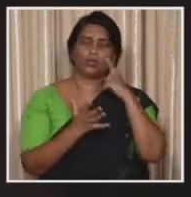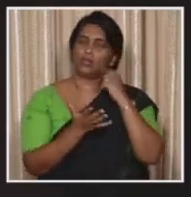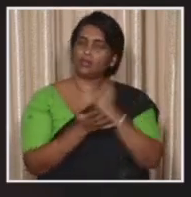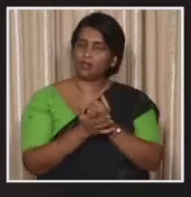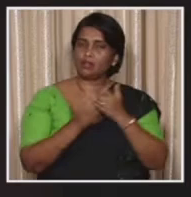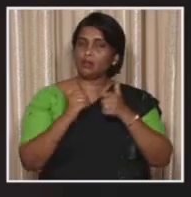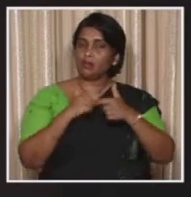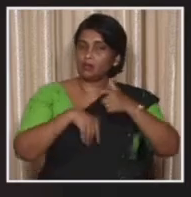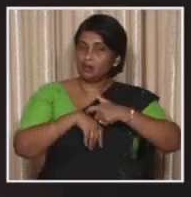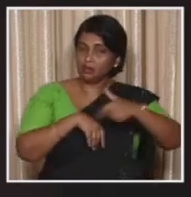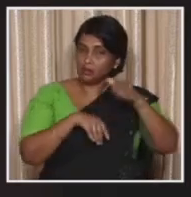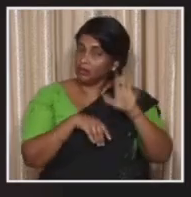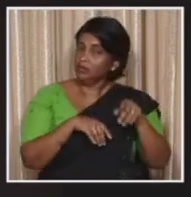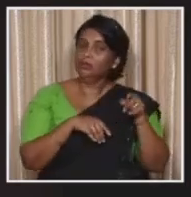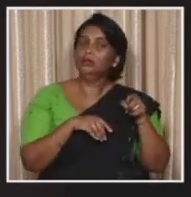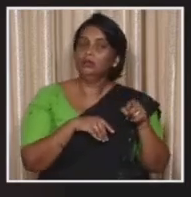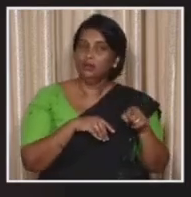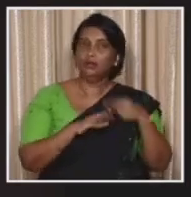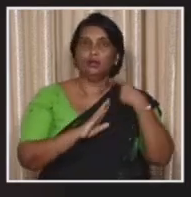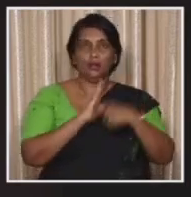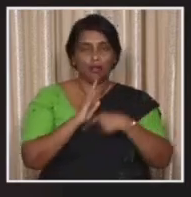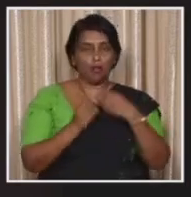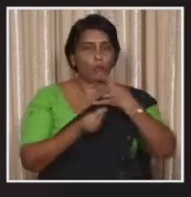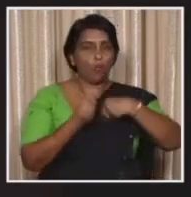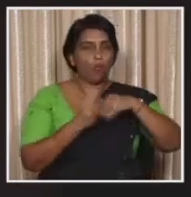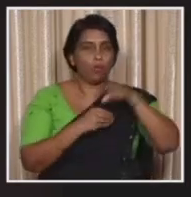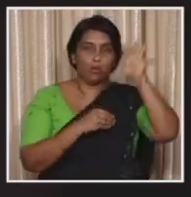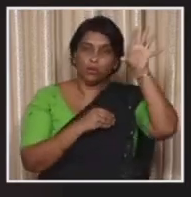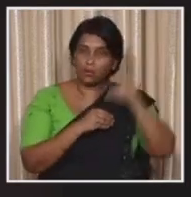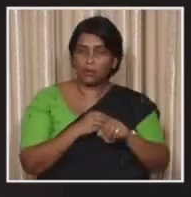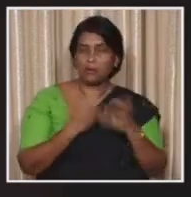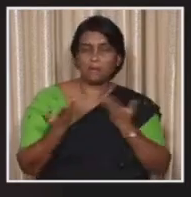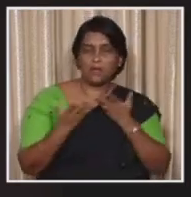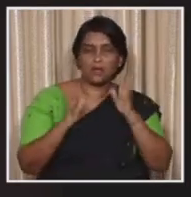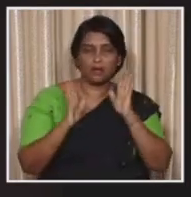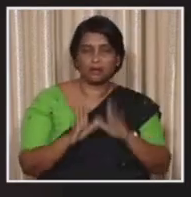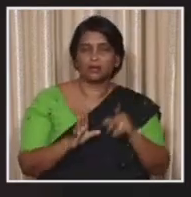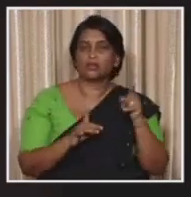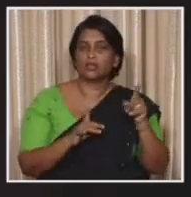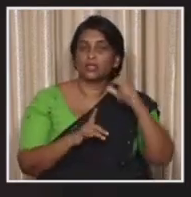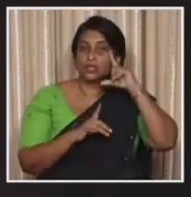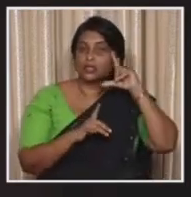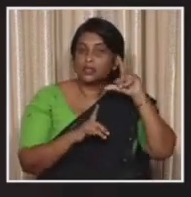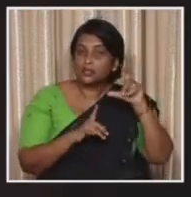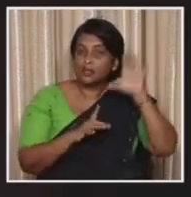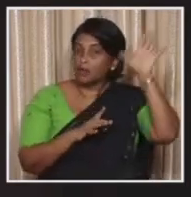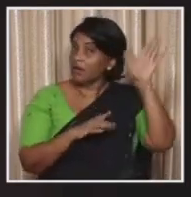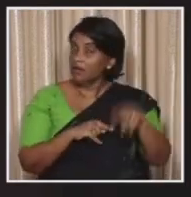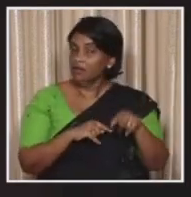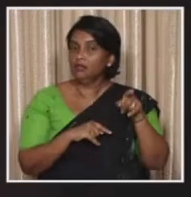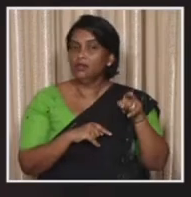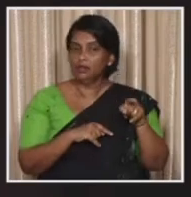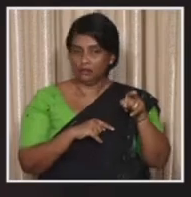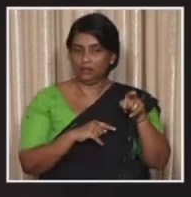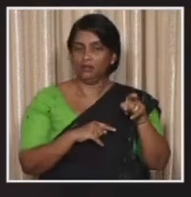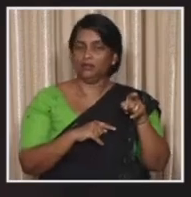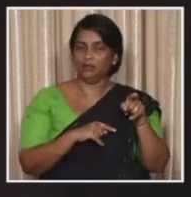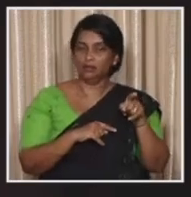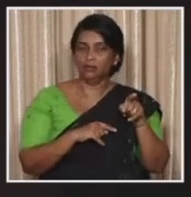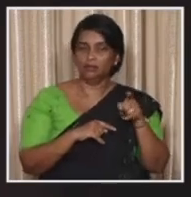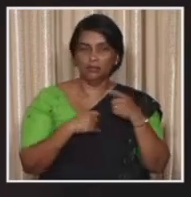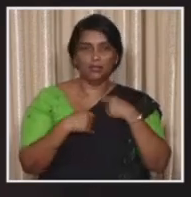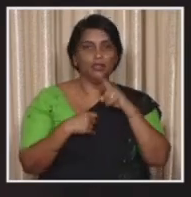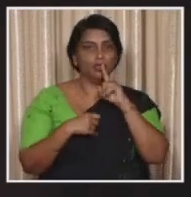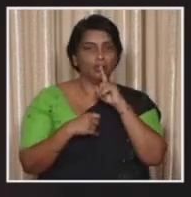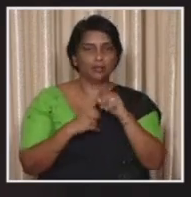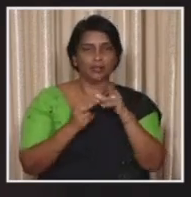අපහසුතාවෙන් ඉන්න වෙලාවේ මේ රටේ පෝර ටිකක් ගේන්න බැරුව ඉන්න වෙලාවේ අර චීනෙන් ආපු මම